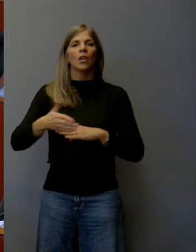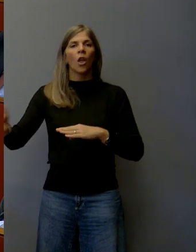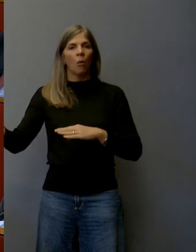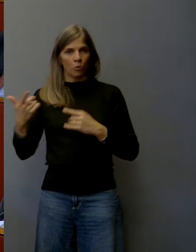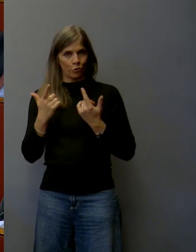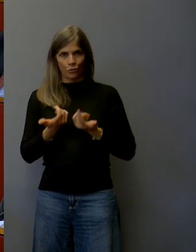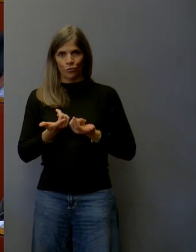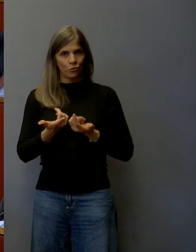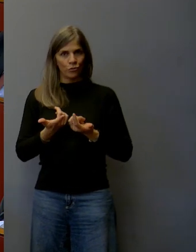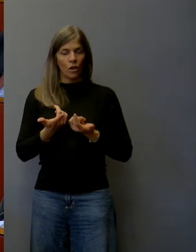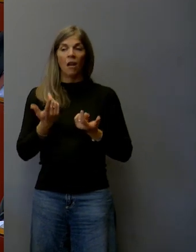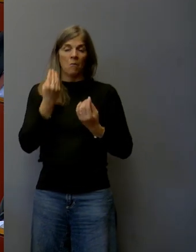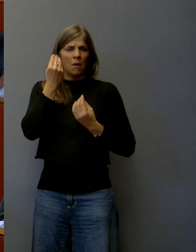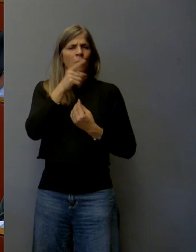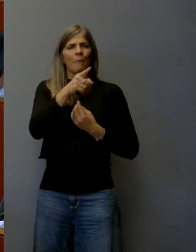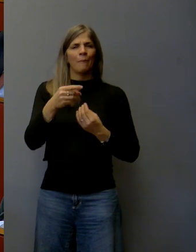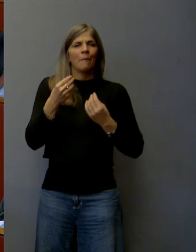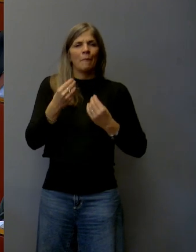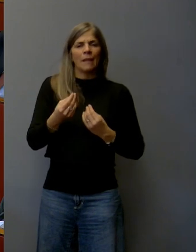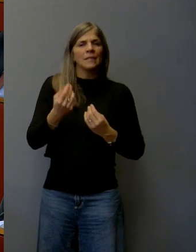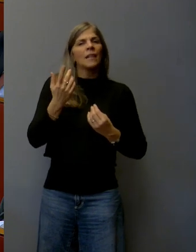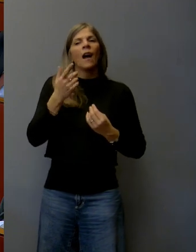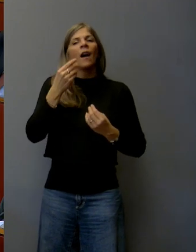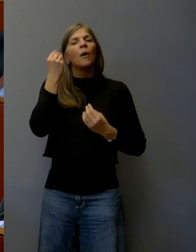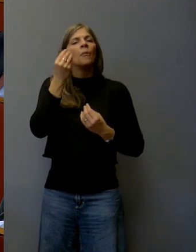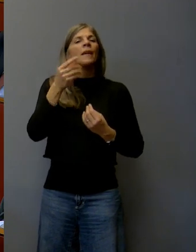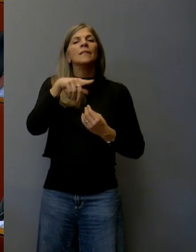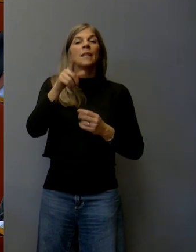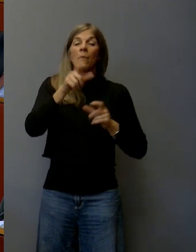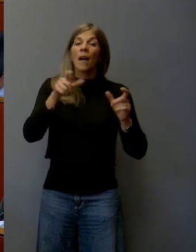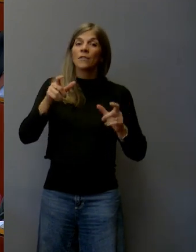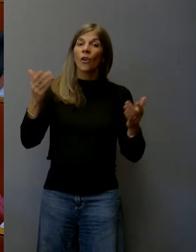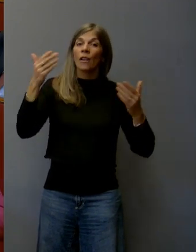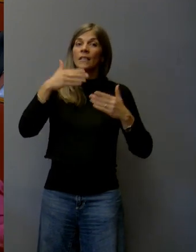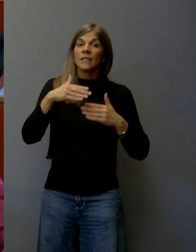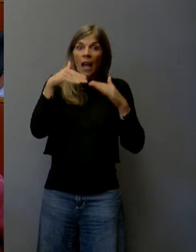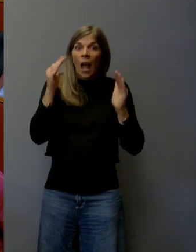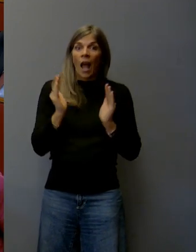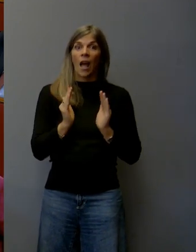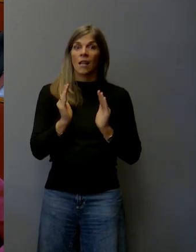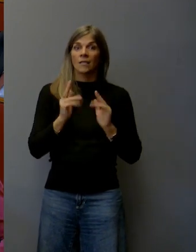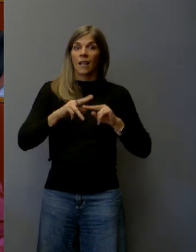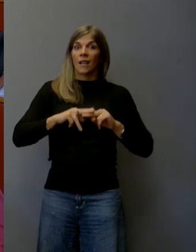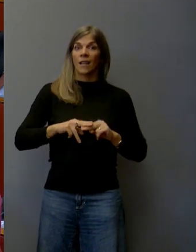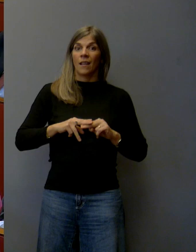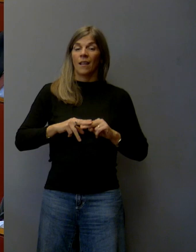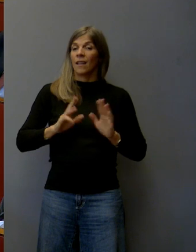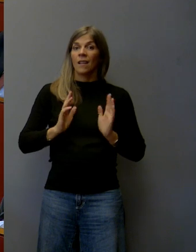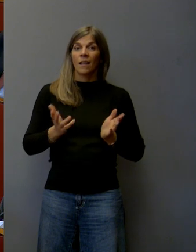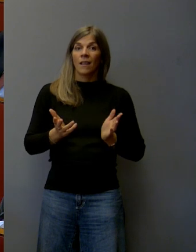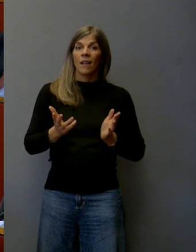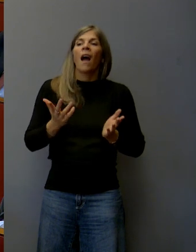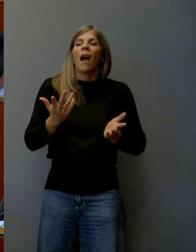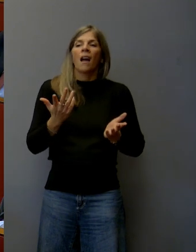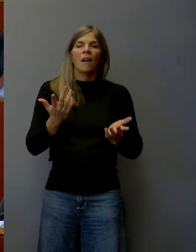che le persone non si muovano alla sera magari per come dire anche altre occasioni che non siano quelle del lavoro e quindi